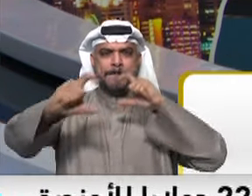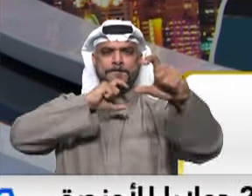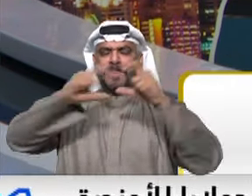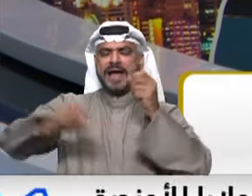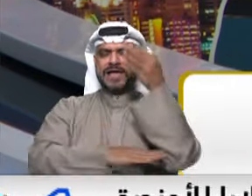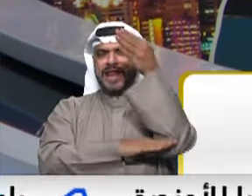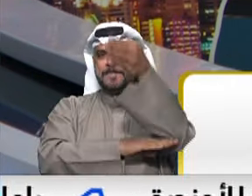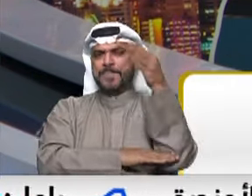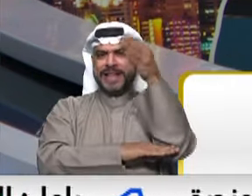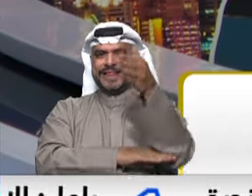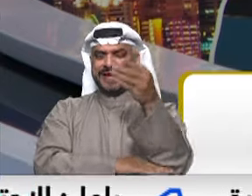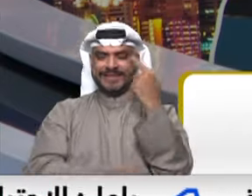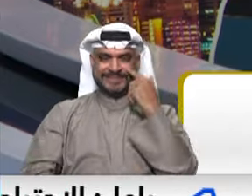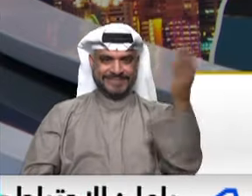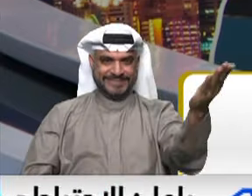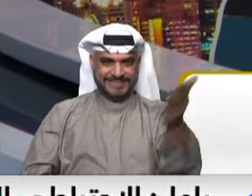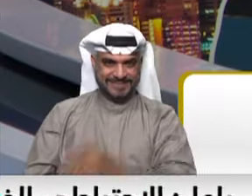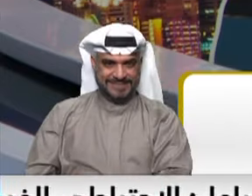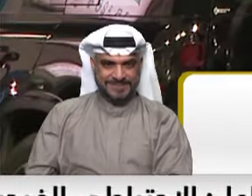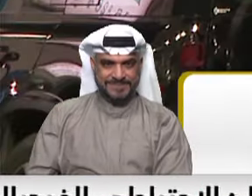بلقبها. إلى التفاصيل.